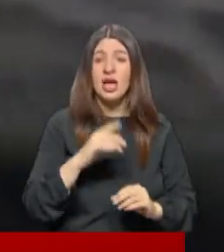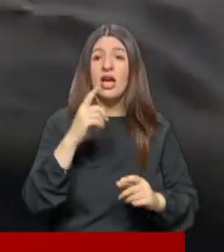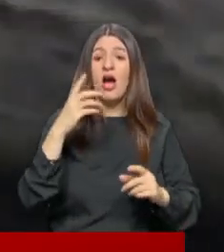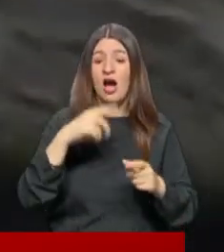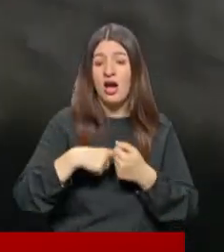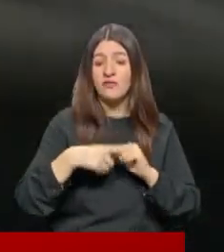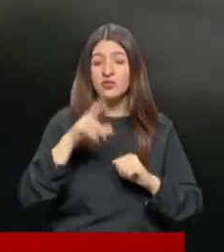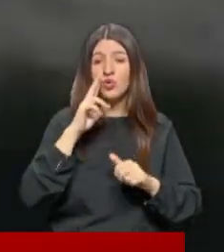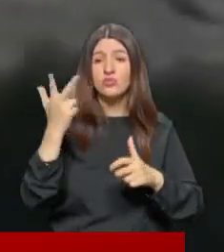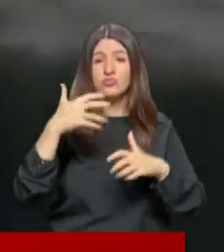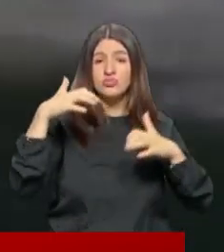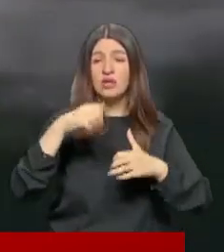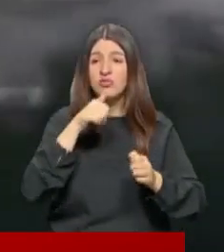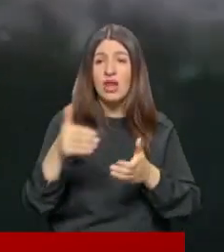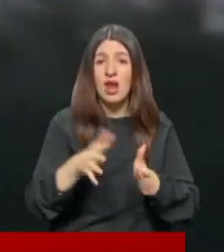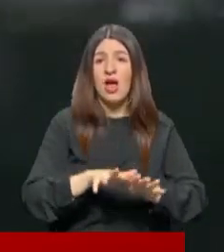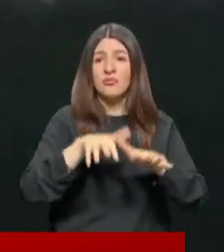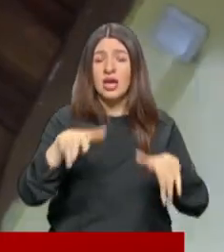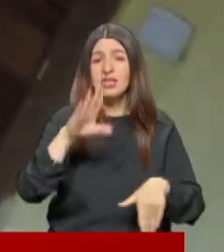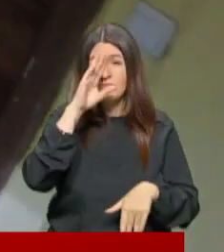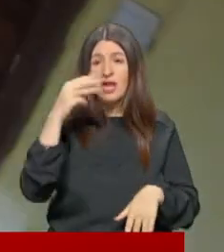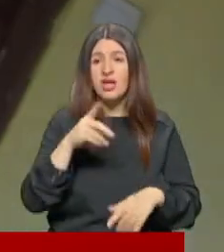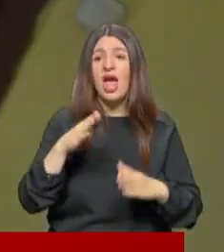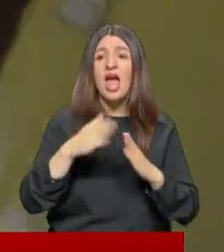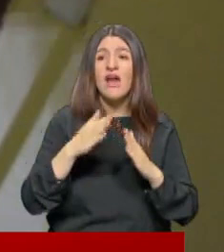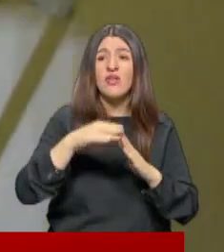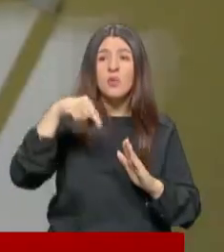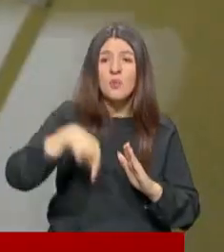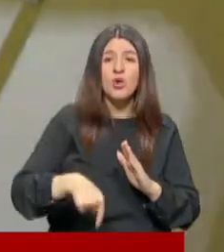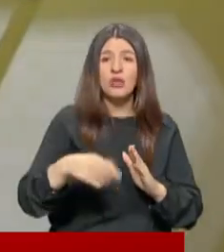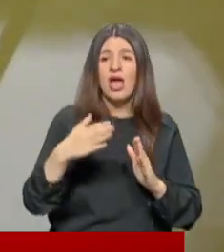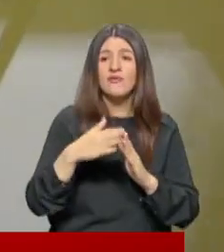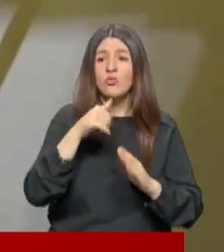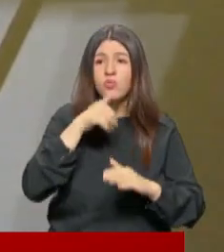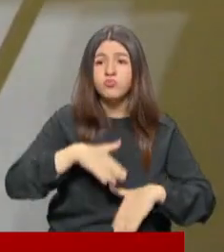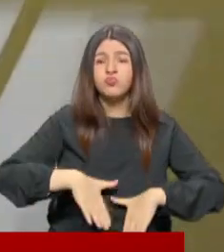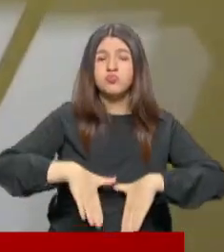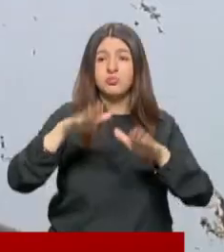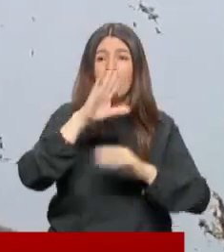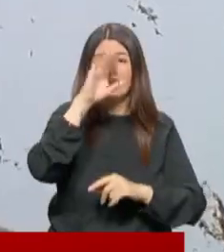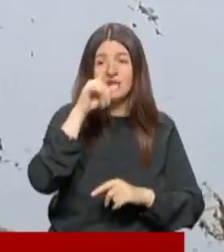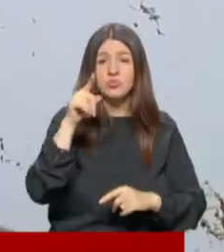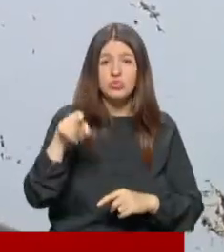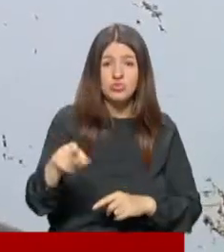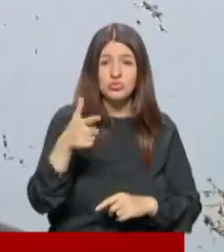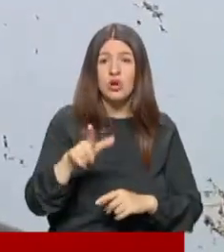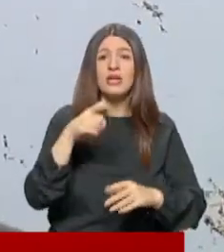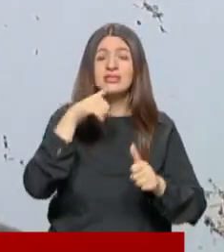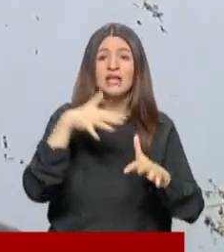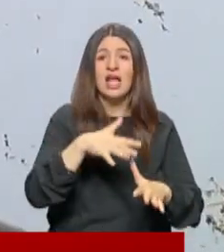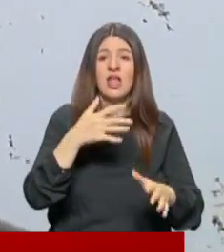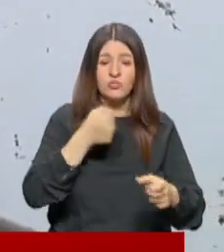şiddetli yağış dereleri taşırmış. İstanbul Esenyurt'ta evlerin bodrum katları sular altında kalmıştı. İstanbullu selle baş